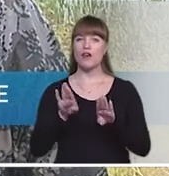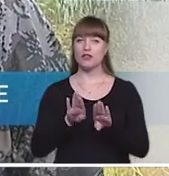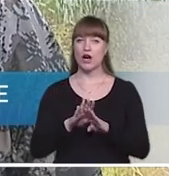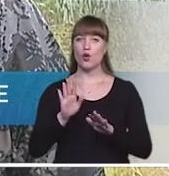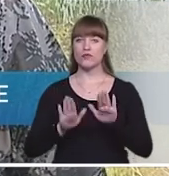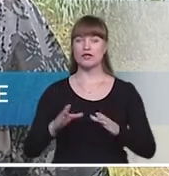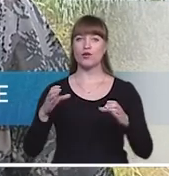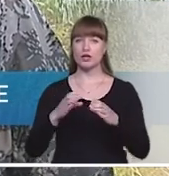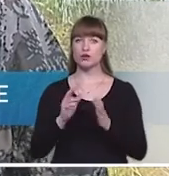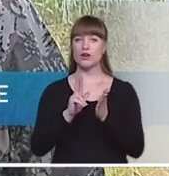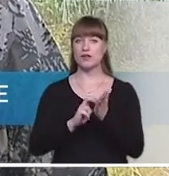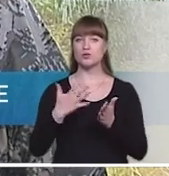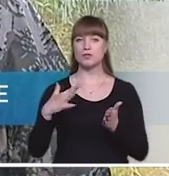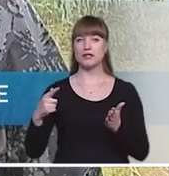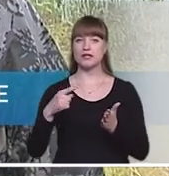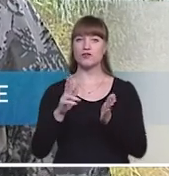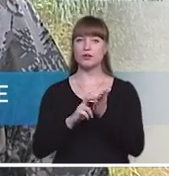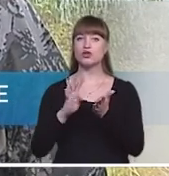скажем,